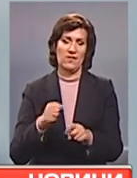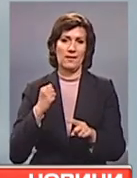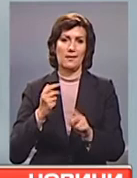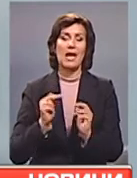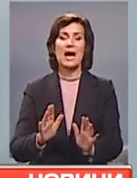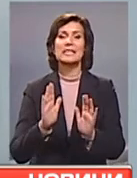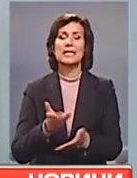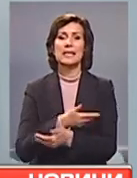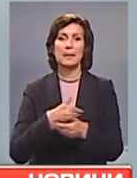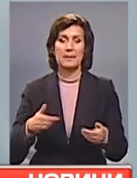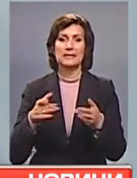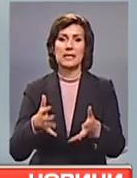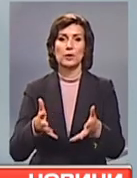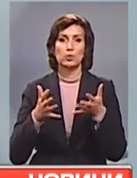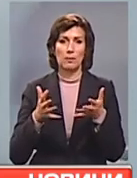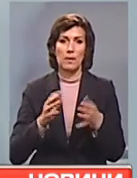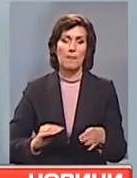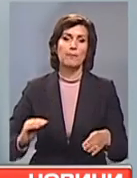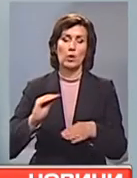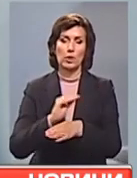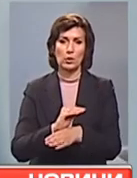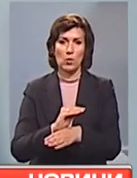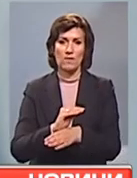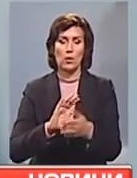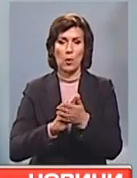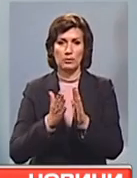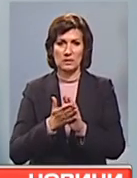Як тільки ми з'ясуємо додаткові